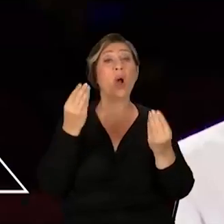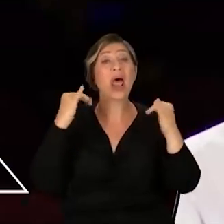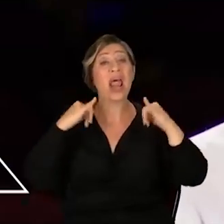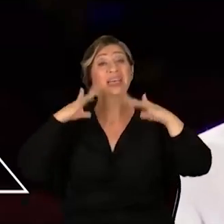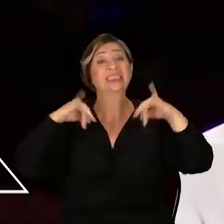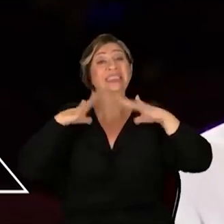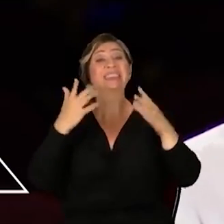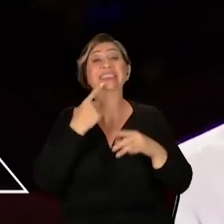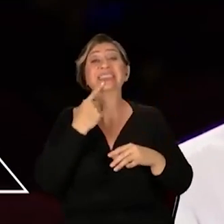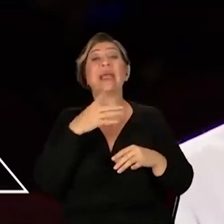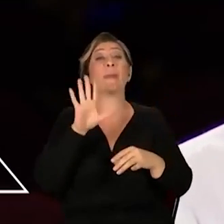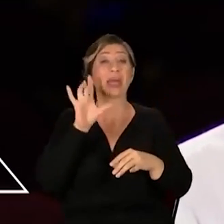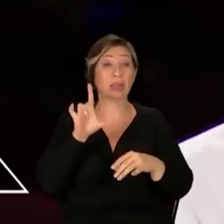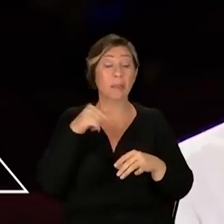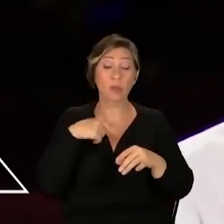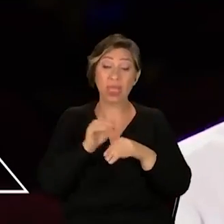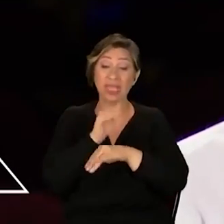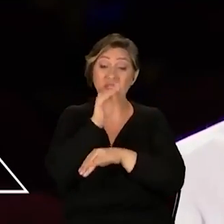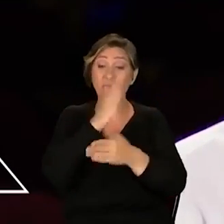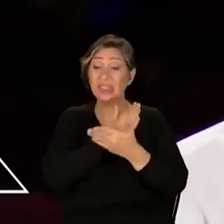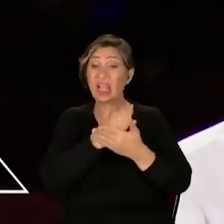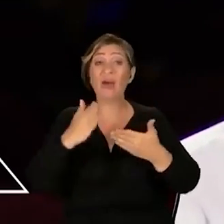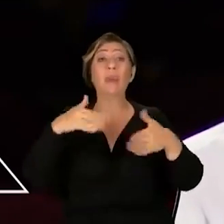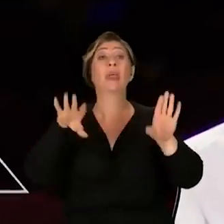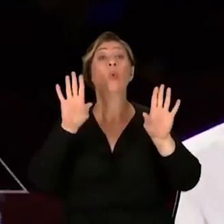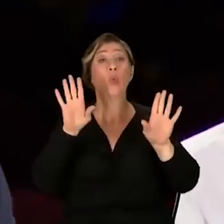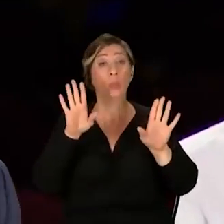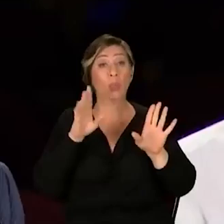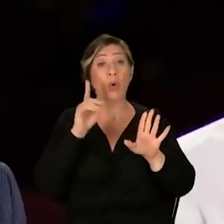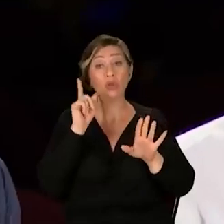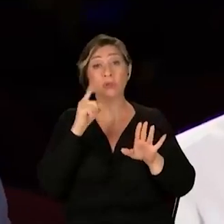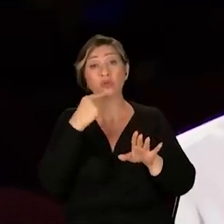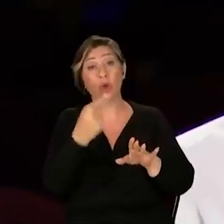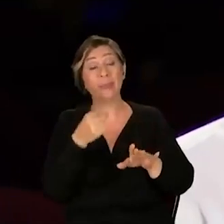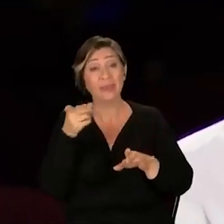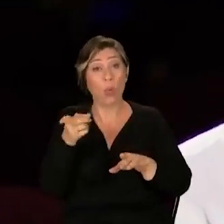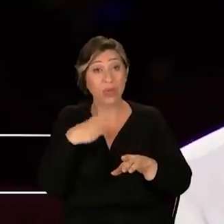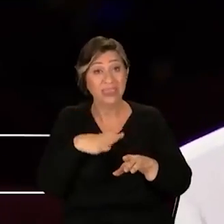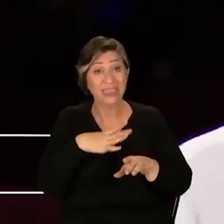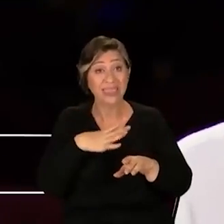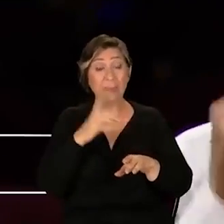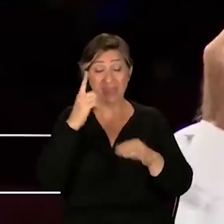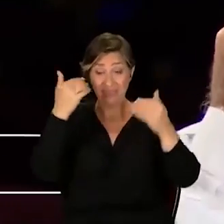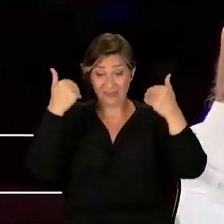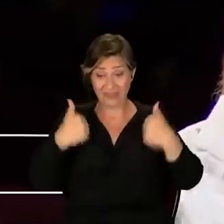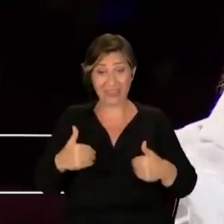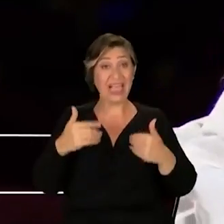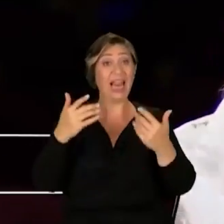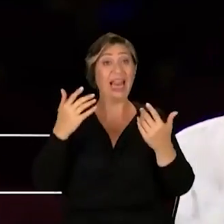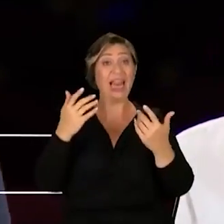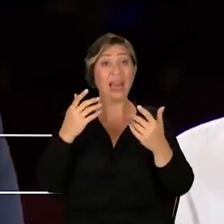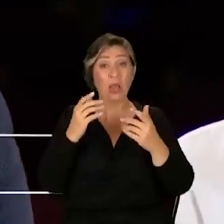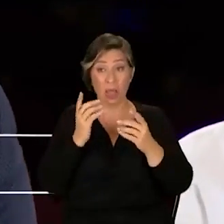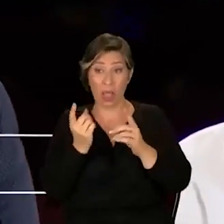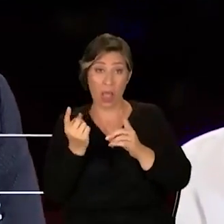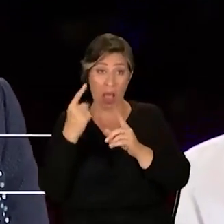rahatsız değilimden ben bununla yaşamaya devam edemiyorum'a kadar. O yüzden hocamın söylemeye çalıştığı şey o. Biraz da fiziksel koşullar eğer bunu